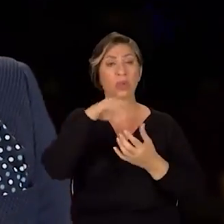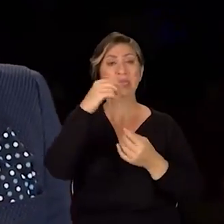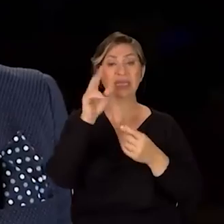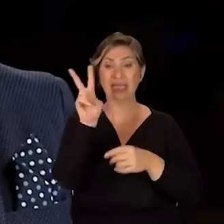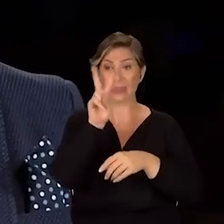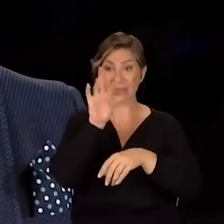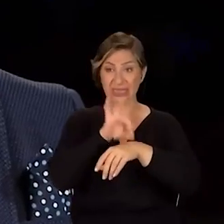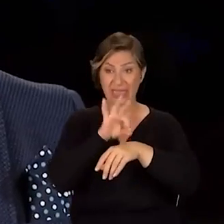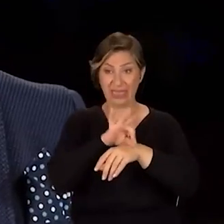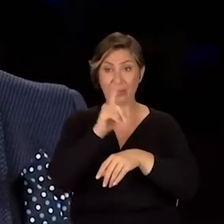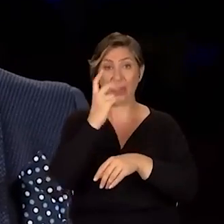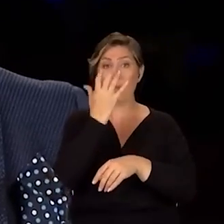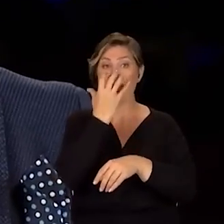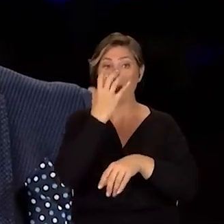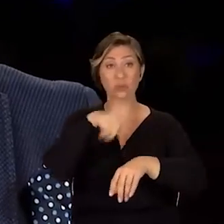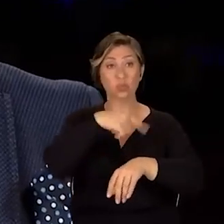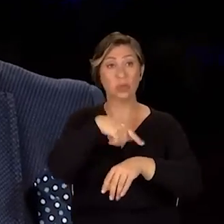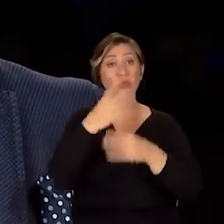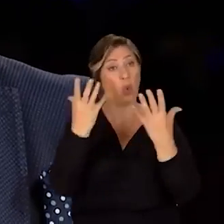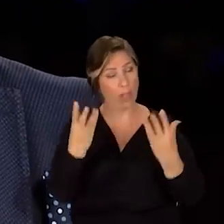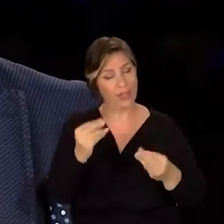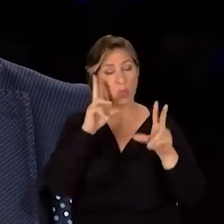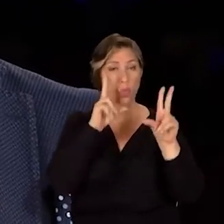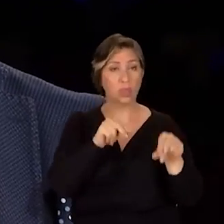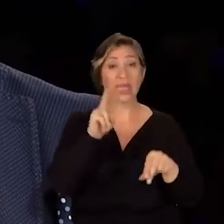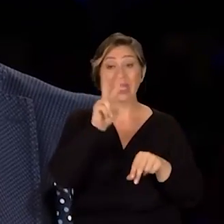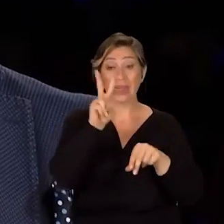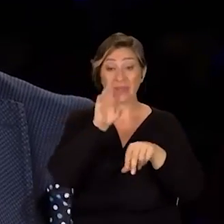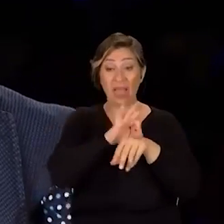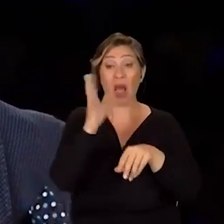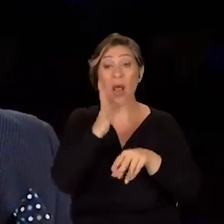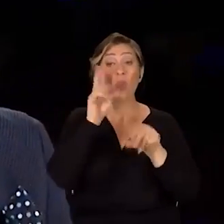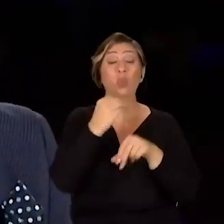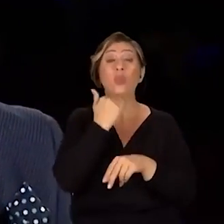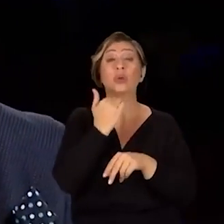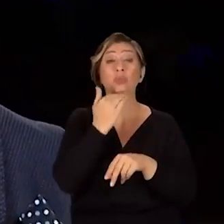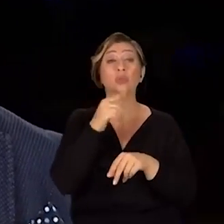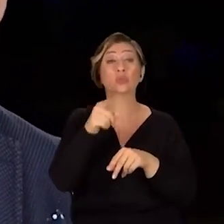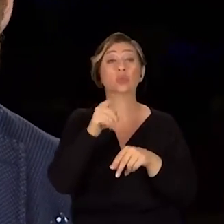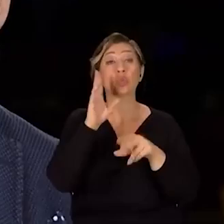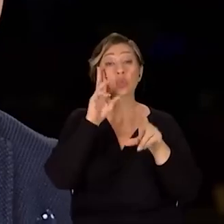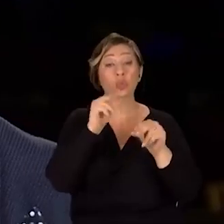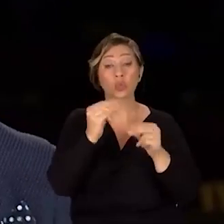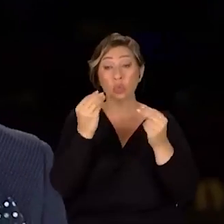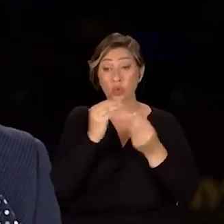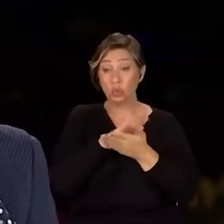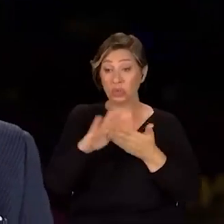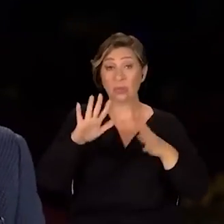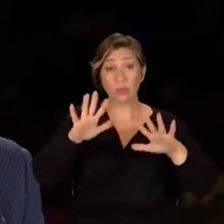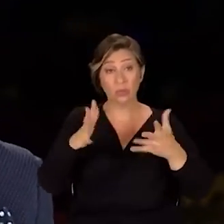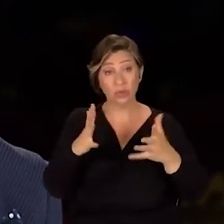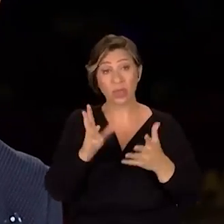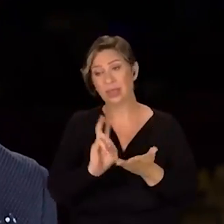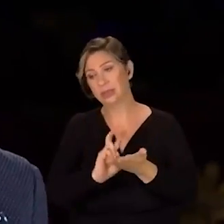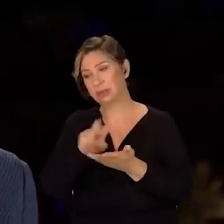20 dakikalık bir bekleme süreci olabilir uykuda. Hı hı. 20 dakikanın üzerinde hala uykunuz gelmiyorsa bu uyku hijyenini bozacağı için çıkın